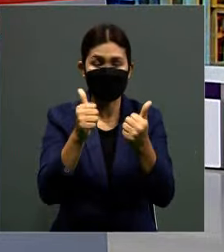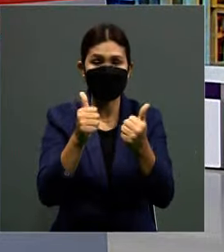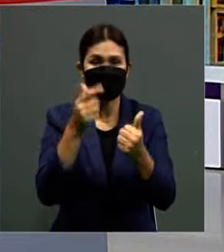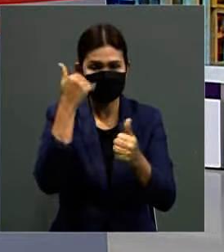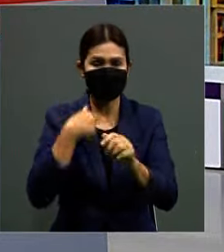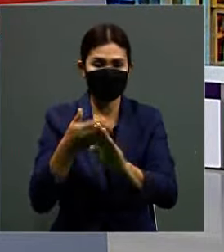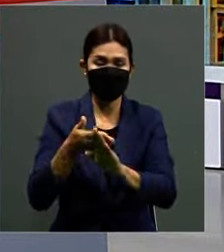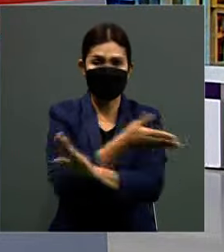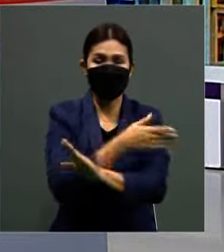ไว้คือก่อน 16นค่ะ